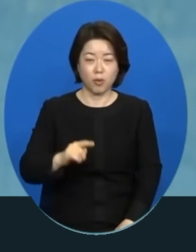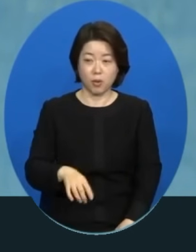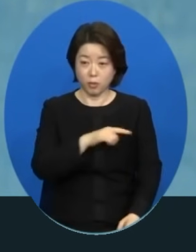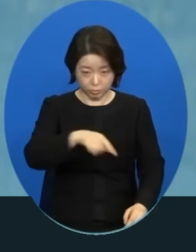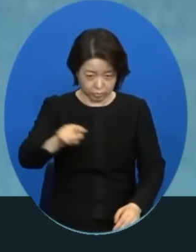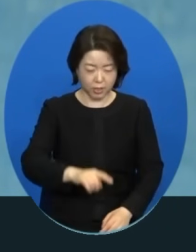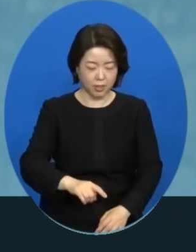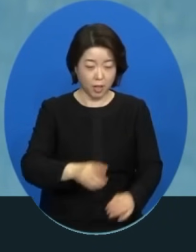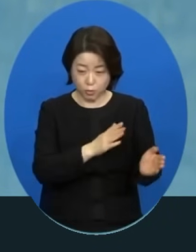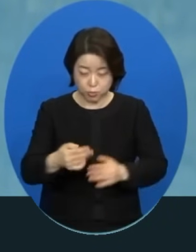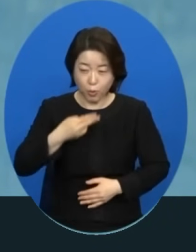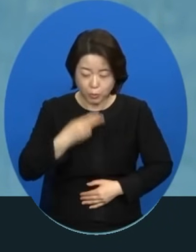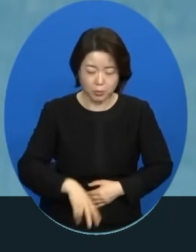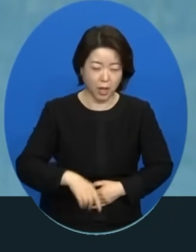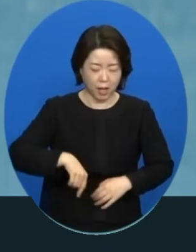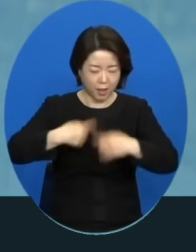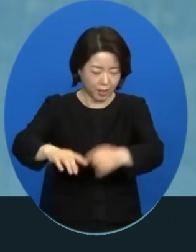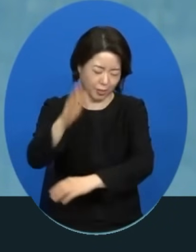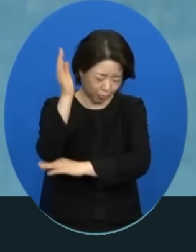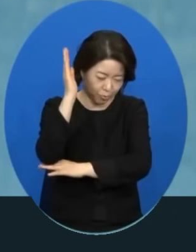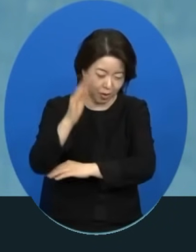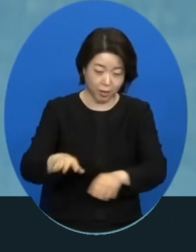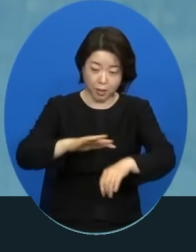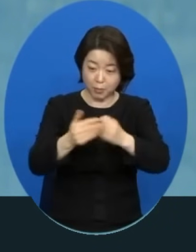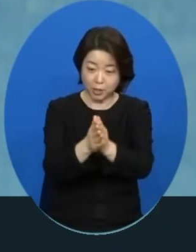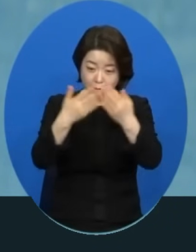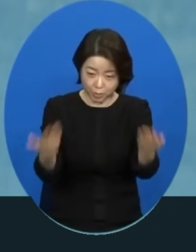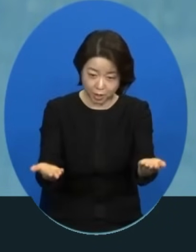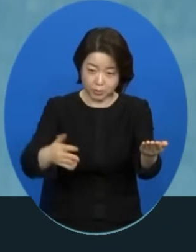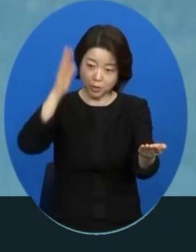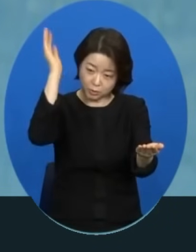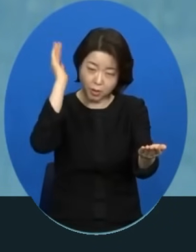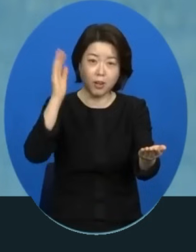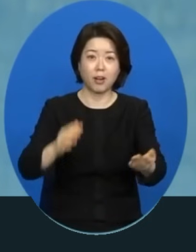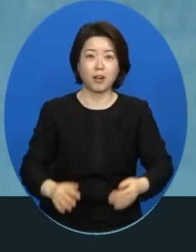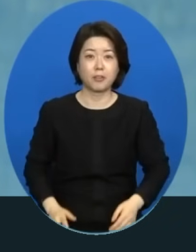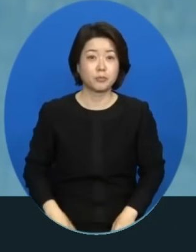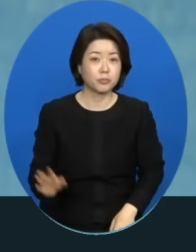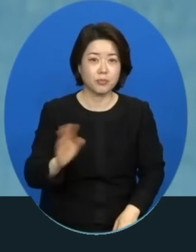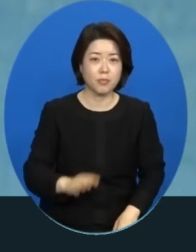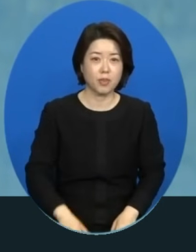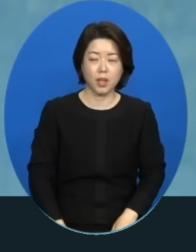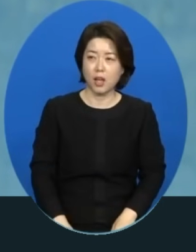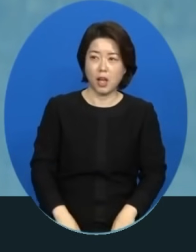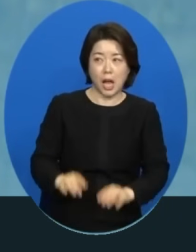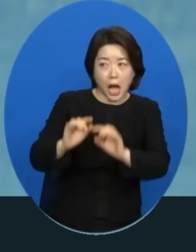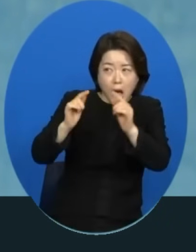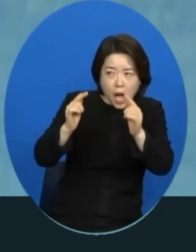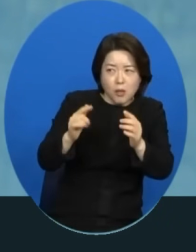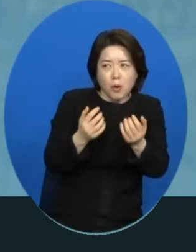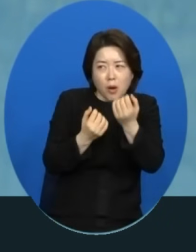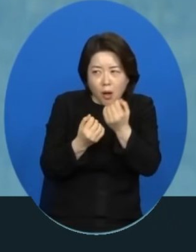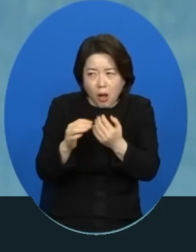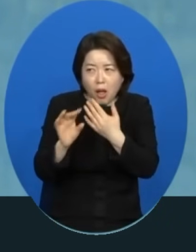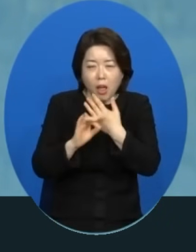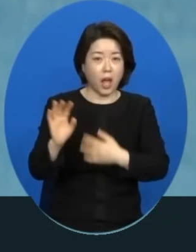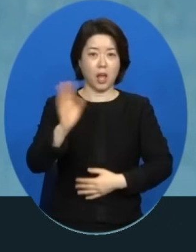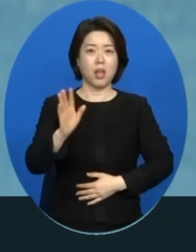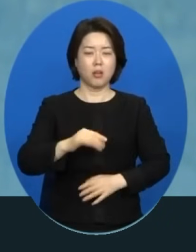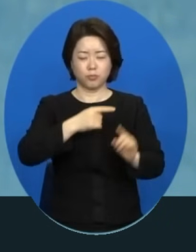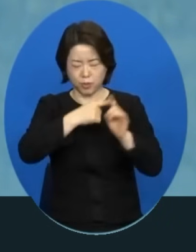거예요. 그냥 준비 안 됐지만 그냥 말씀 하나 피고 뭐 군더더기 없어요. 아니요. 그런 게 어디 있어요. 무조건